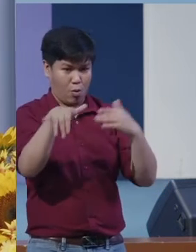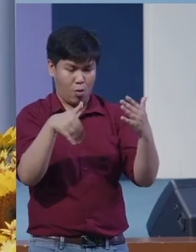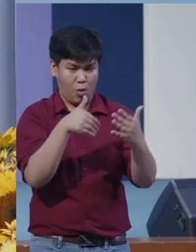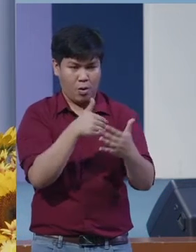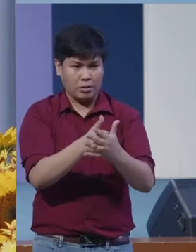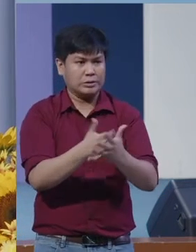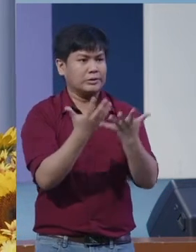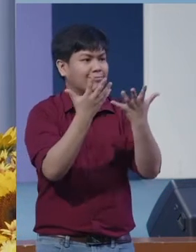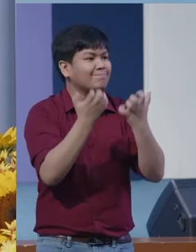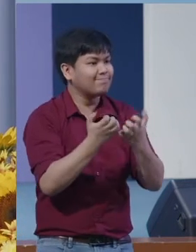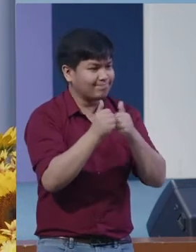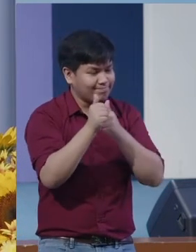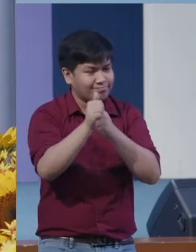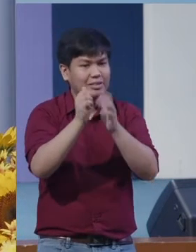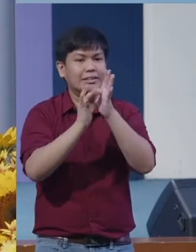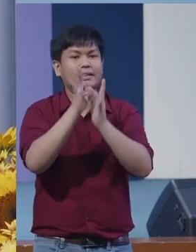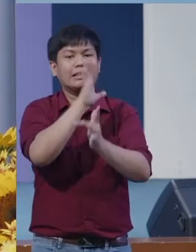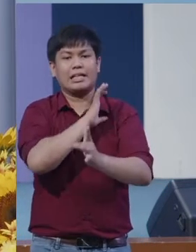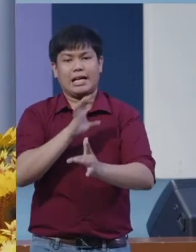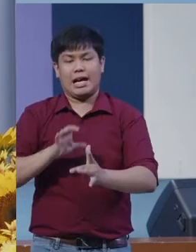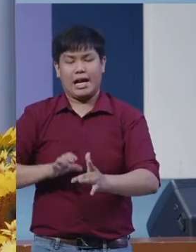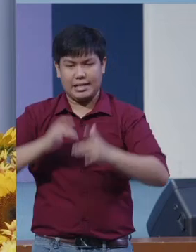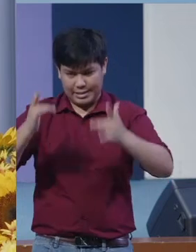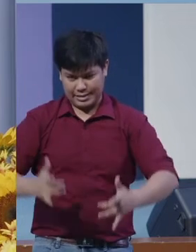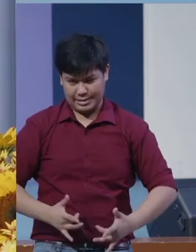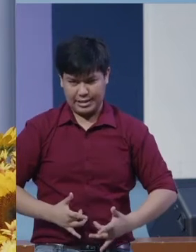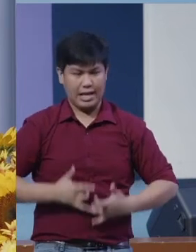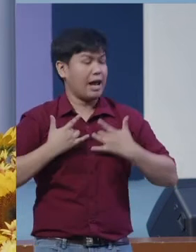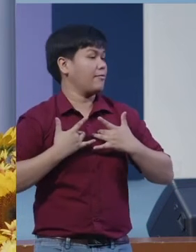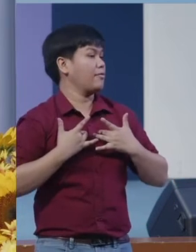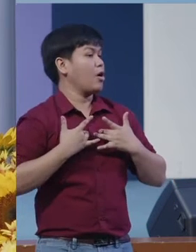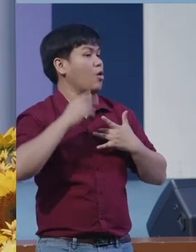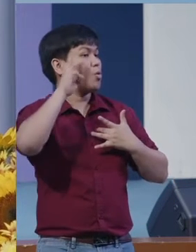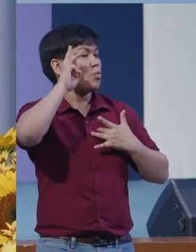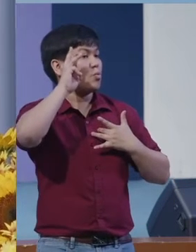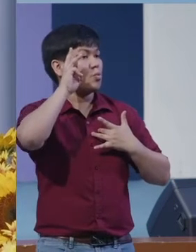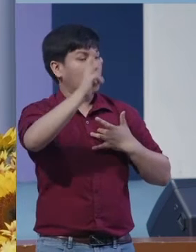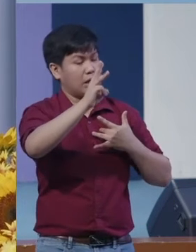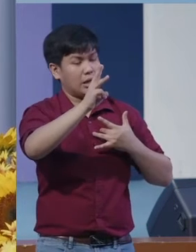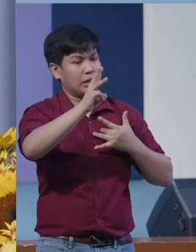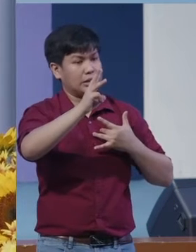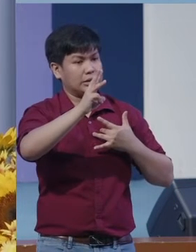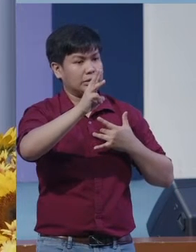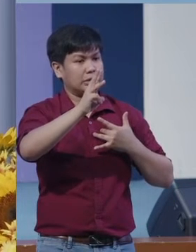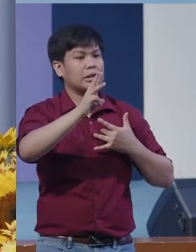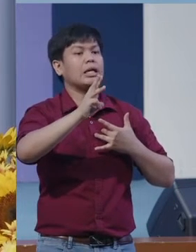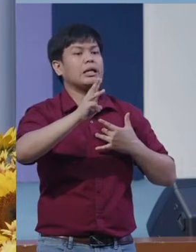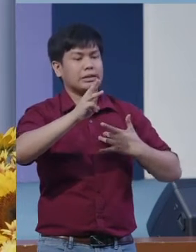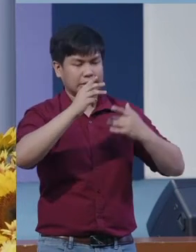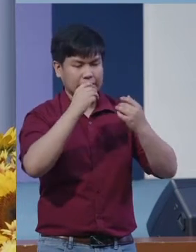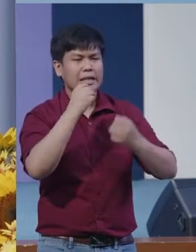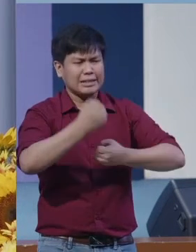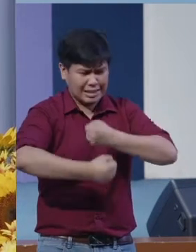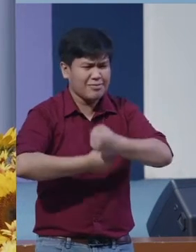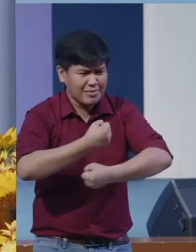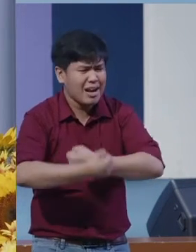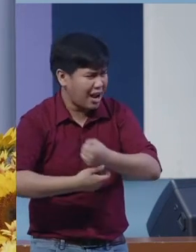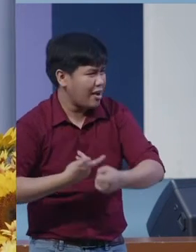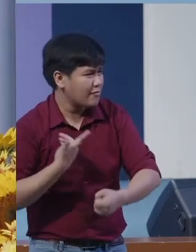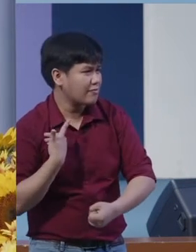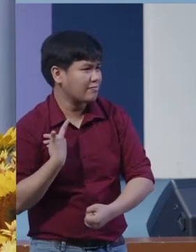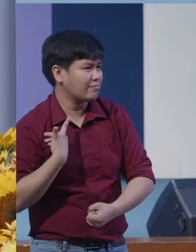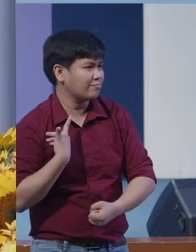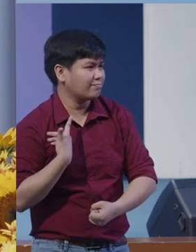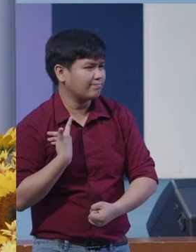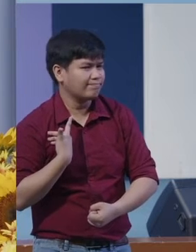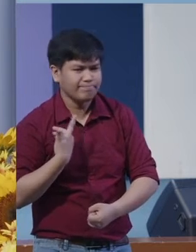desire to live a godly life in Christ Jesus will be persecuted." Pangako po